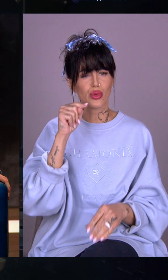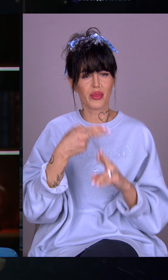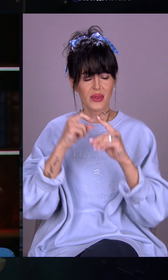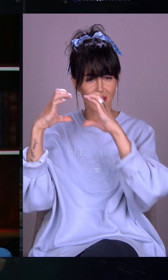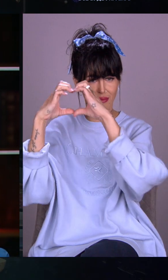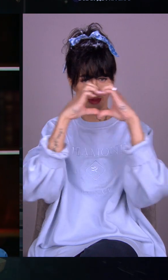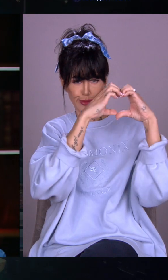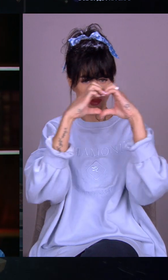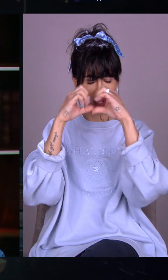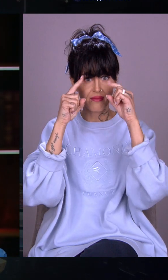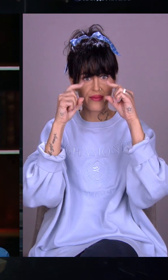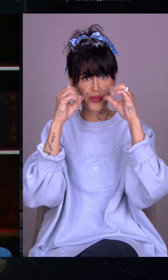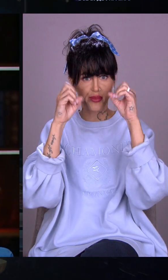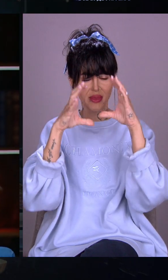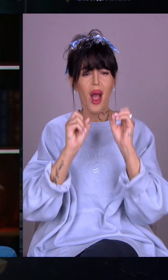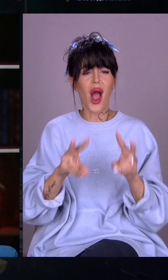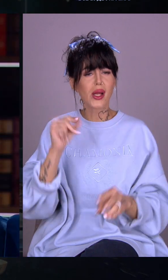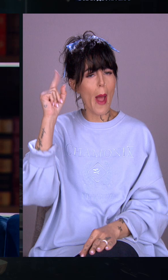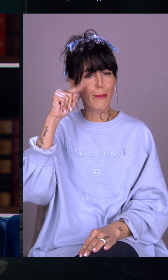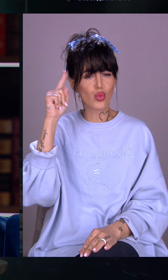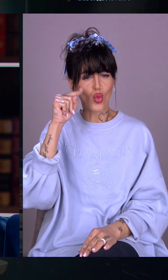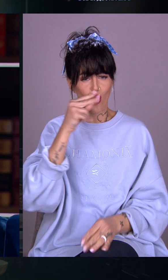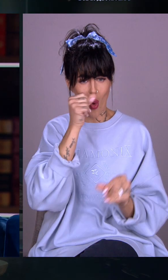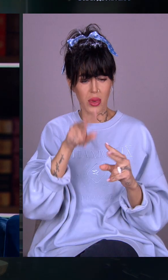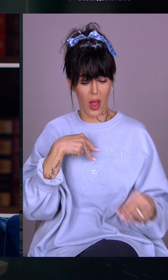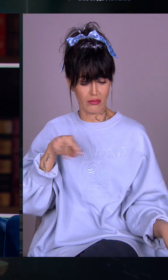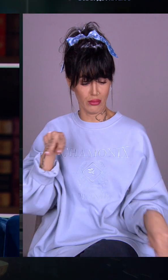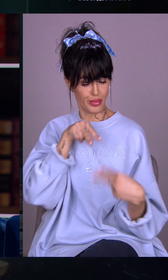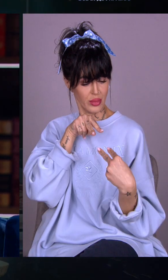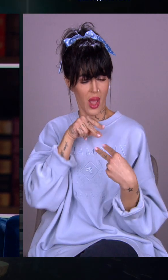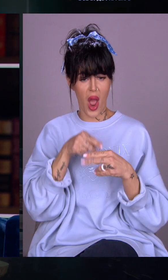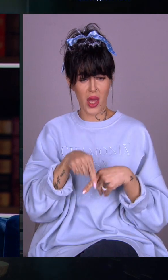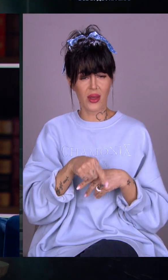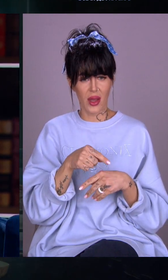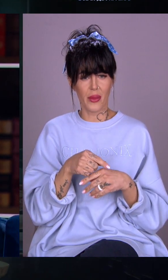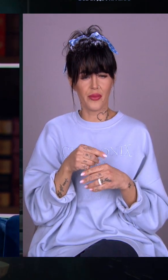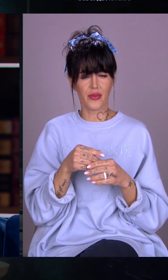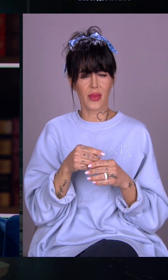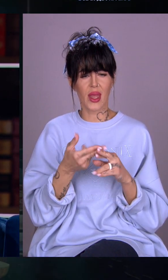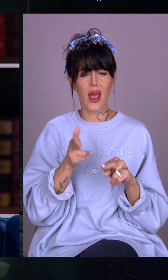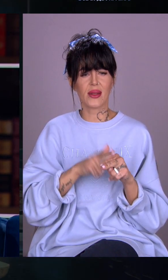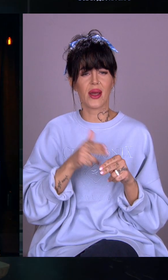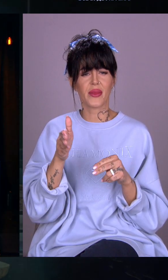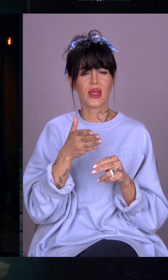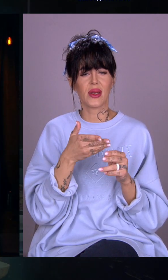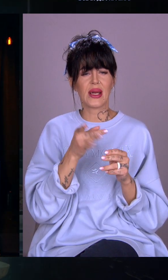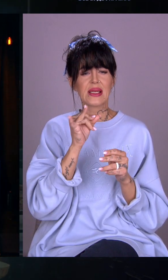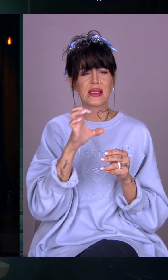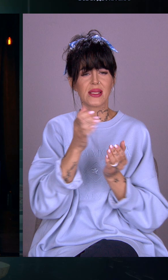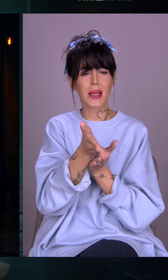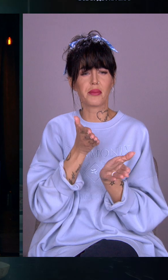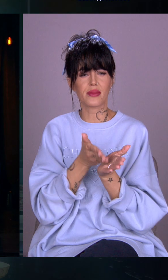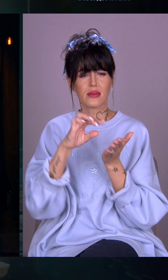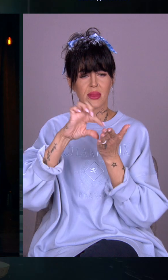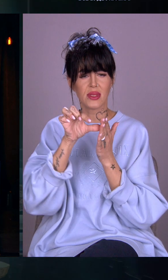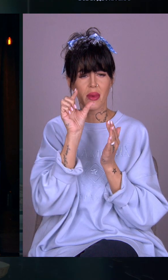сердечко. От я такий так дуже, то вона на мене так дивиться прямо. І це, знаєте, оцей хлібець з риса. Так, рисовий хліб. І вона, от